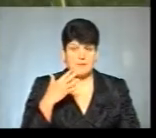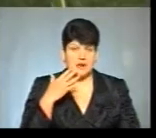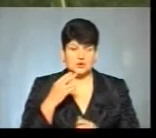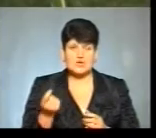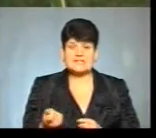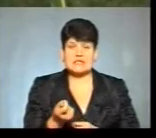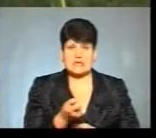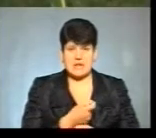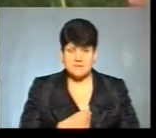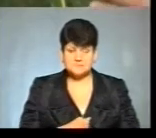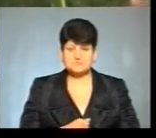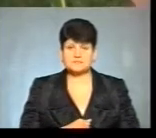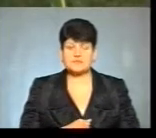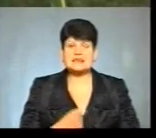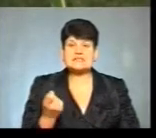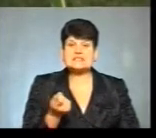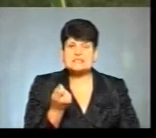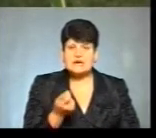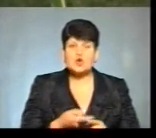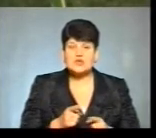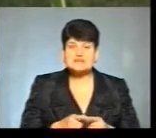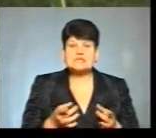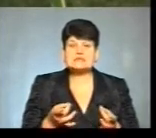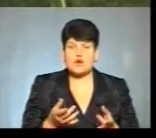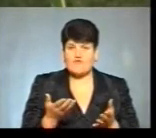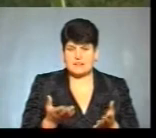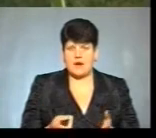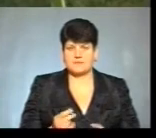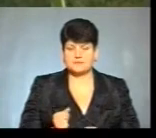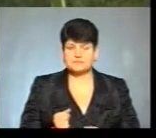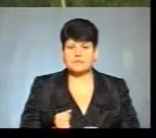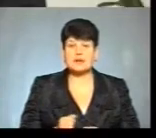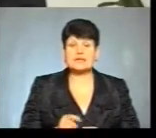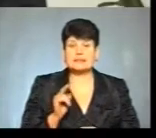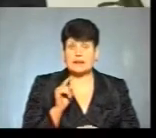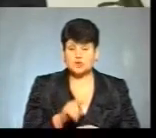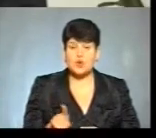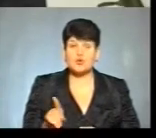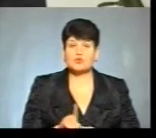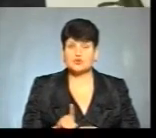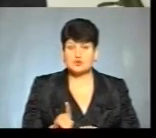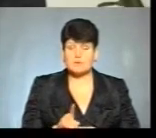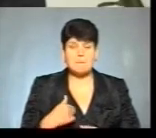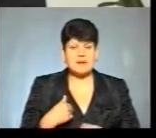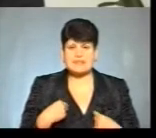зерна. Так? Зерно – це є сировина. І для того, щоб ми не продавали саму сировину